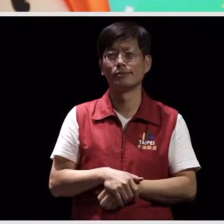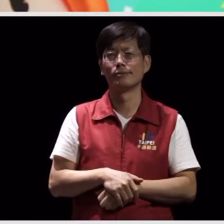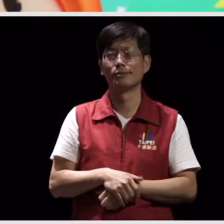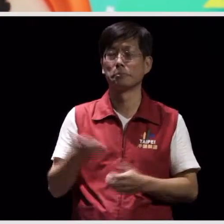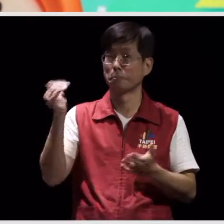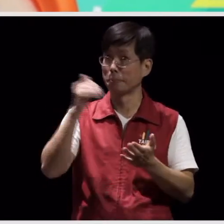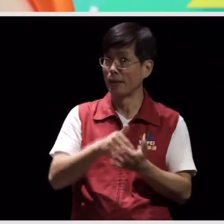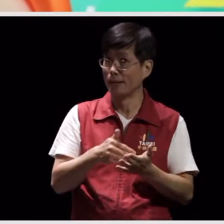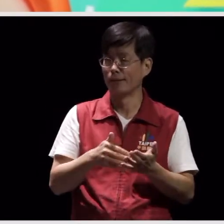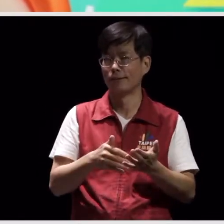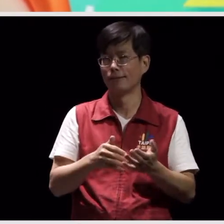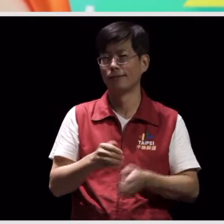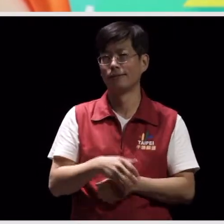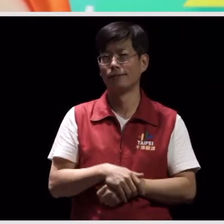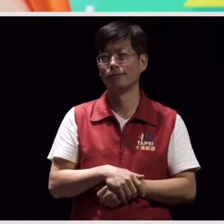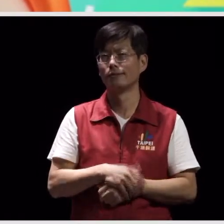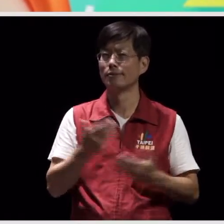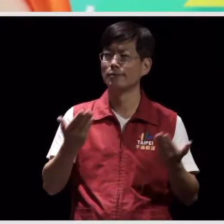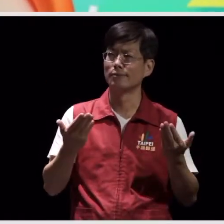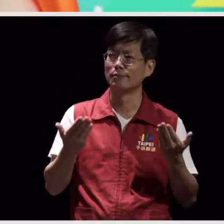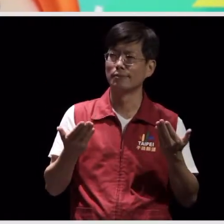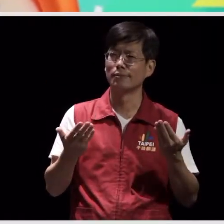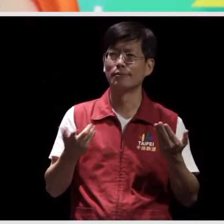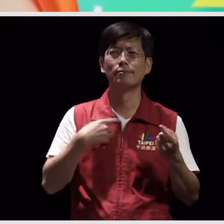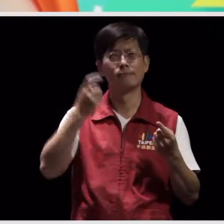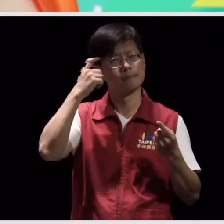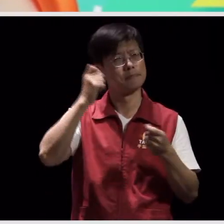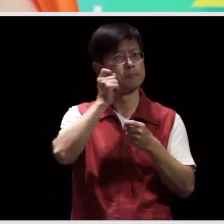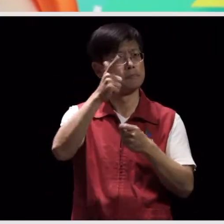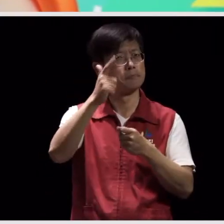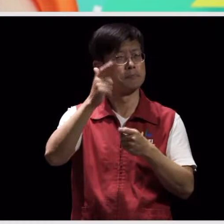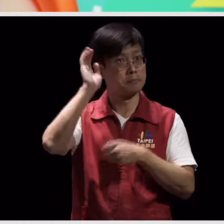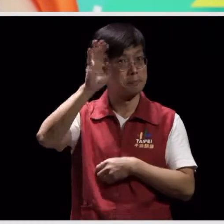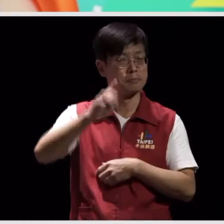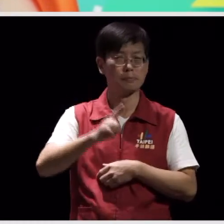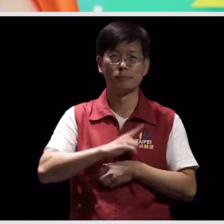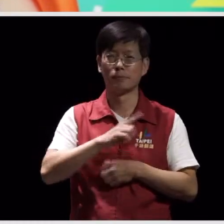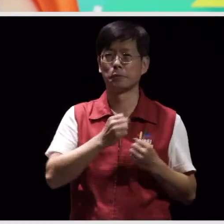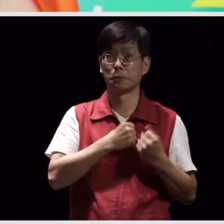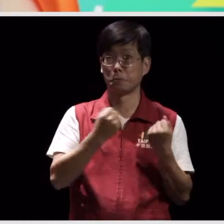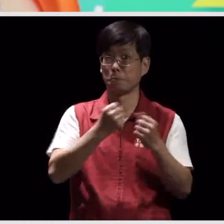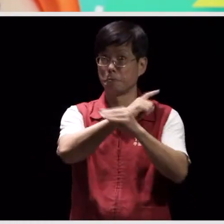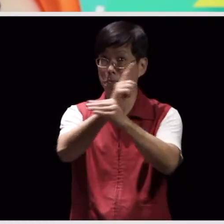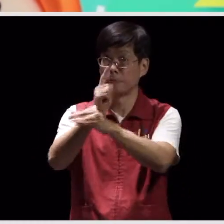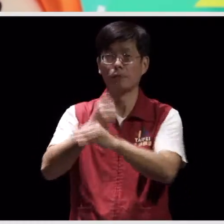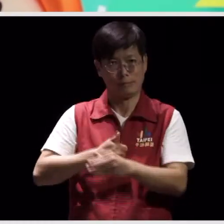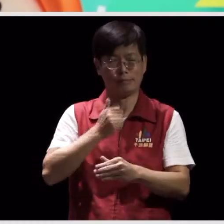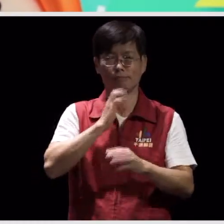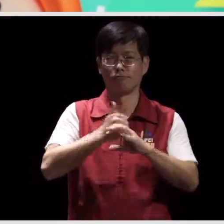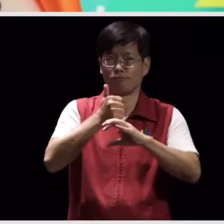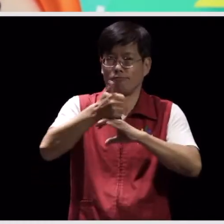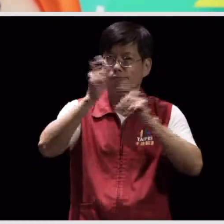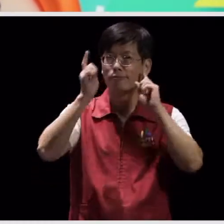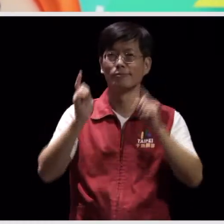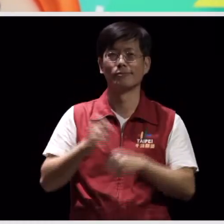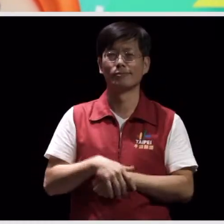啊，他们就在他们差不多那时候想了差不多半年之后，他们就开了一台计程车，就出去环游世界了，就是